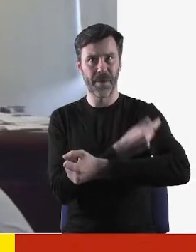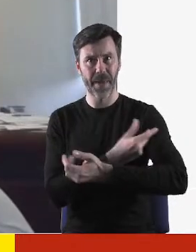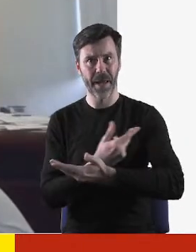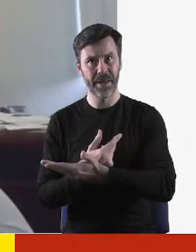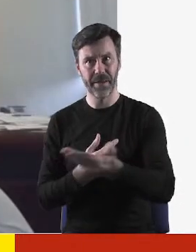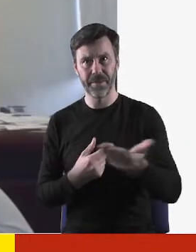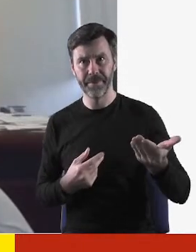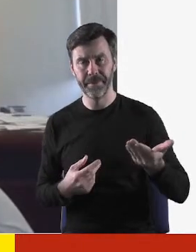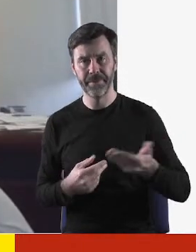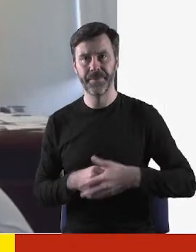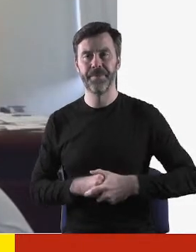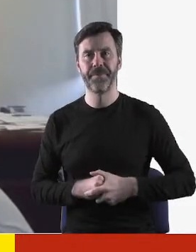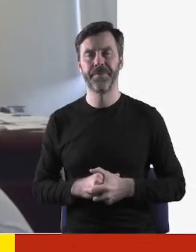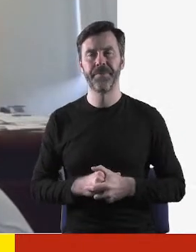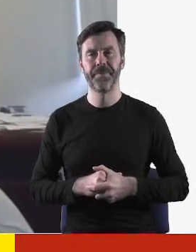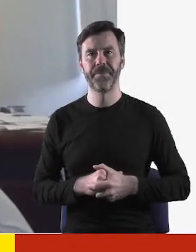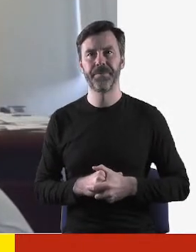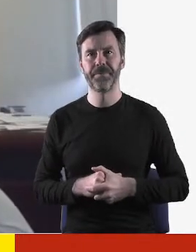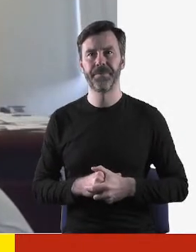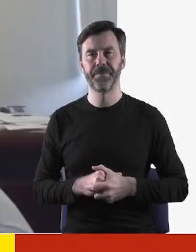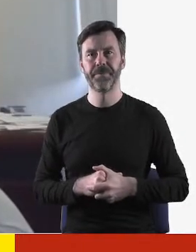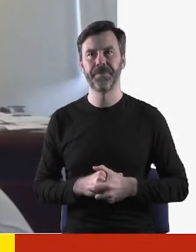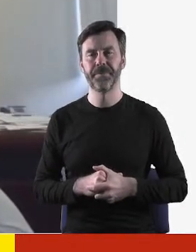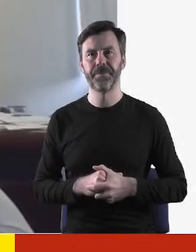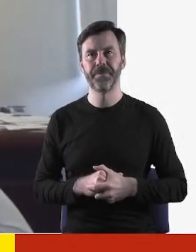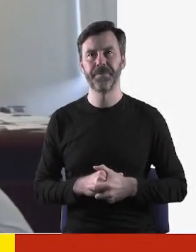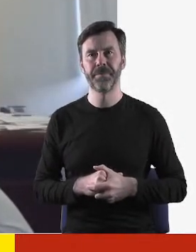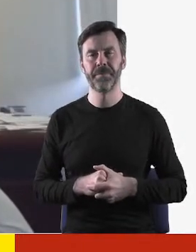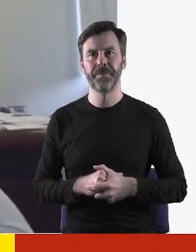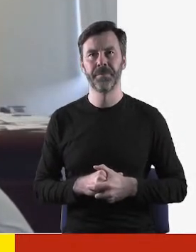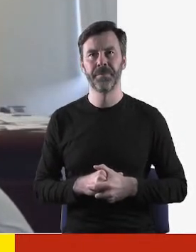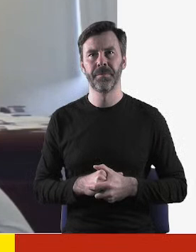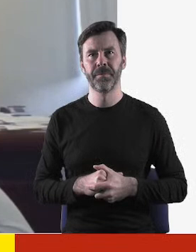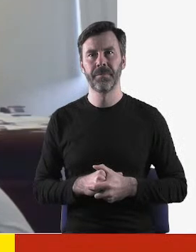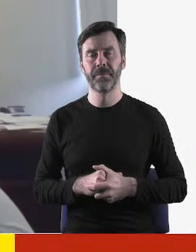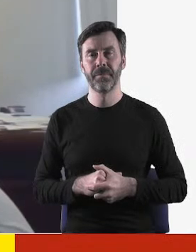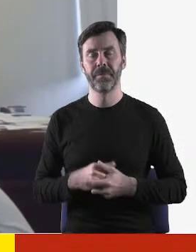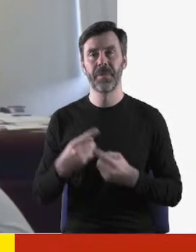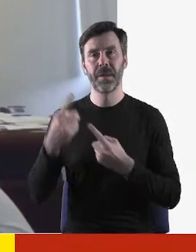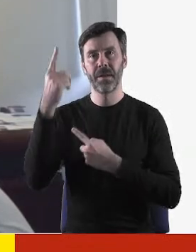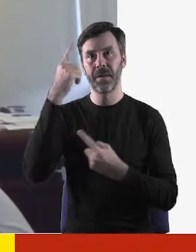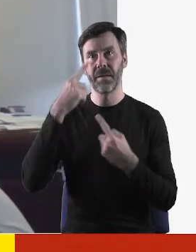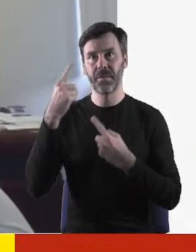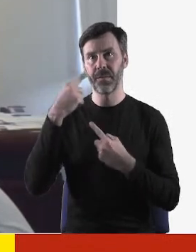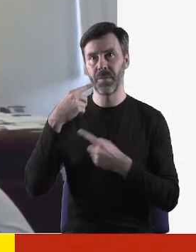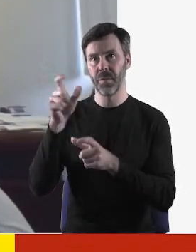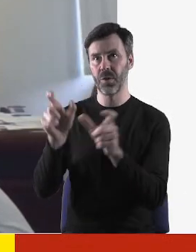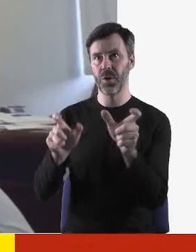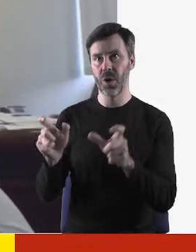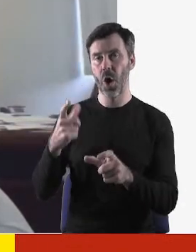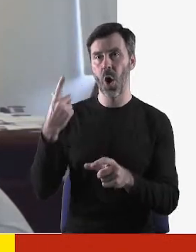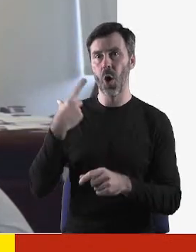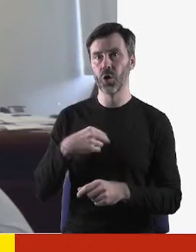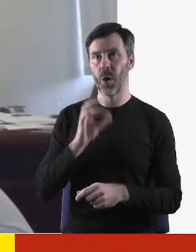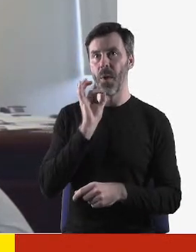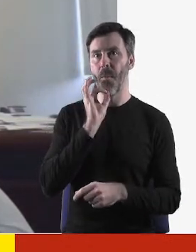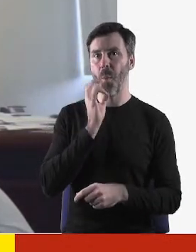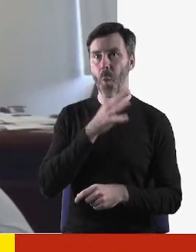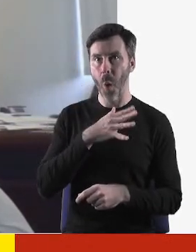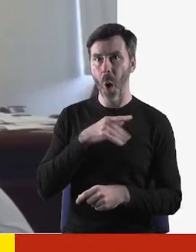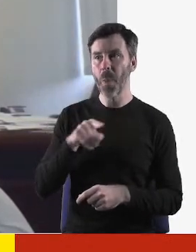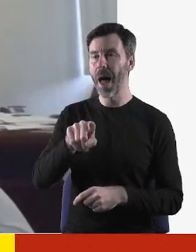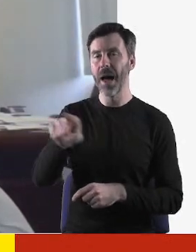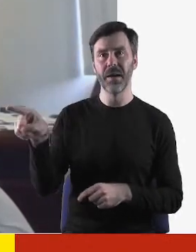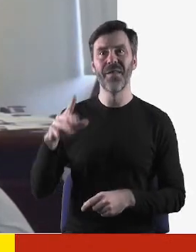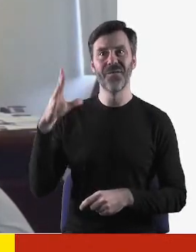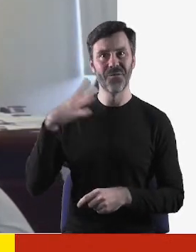że tutaj zwłaszcza osoby młodsze warto zachęcać, gdyż do